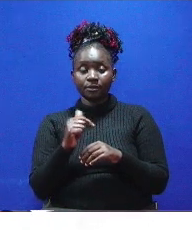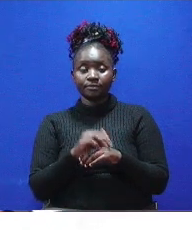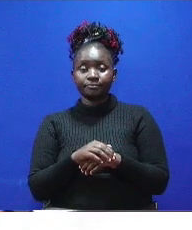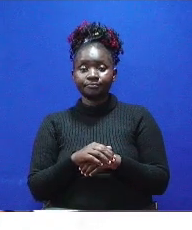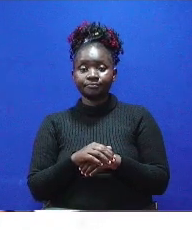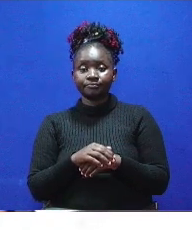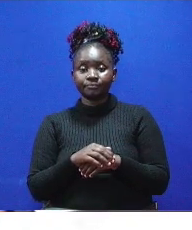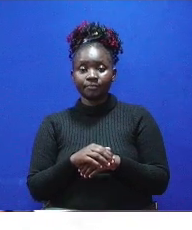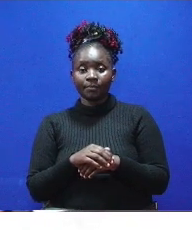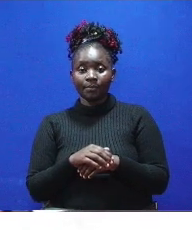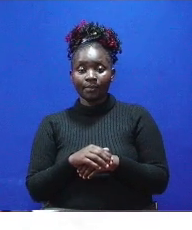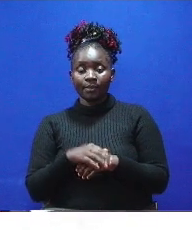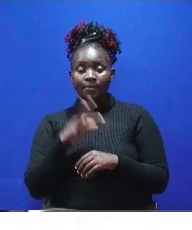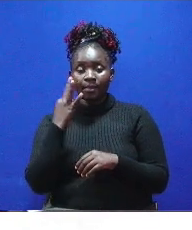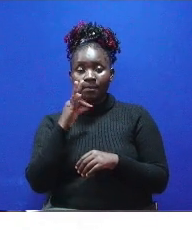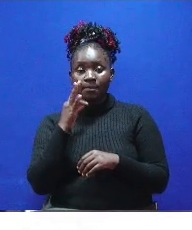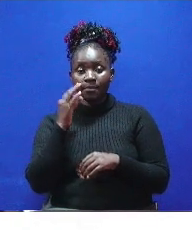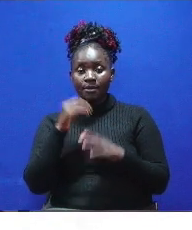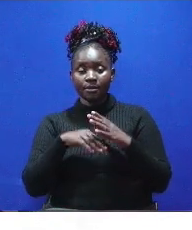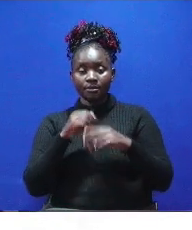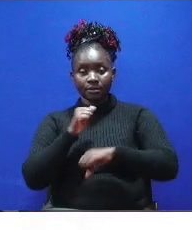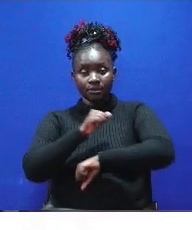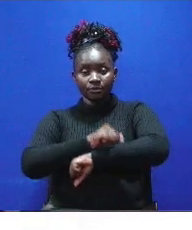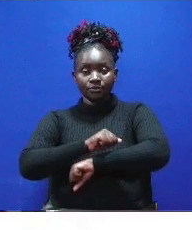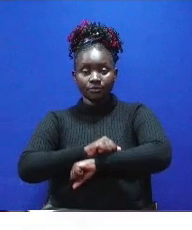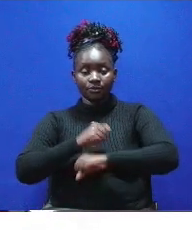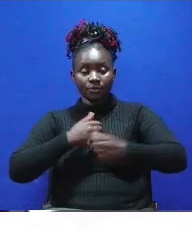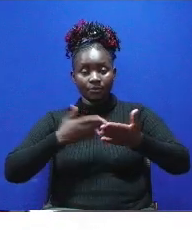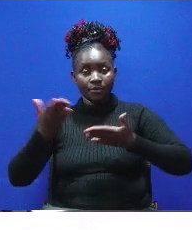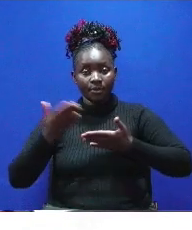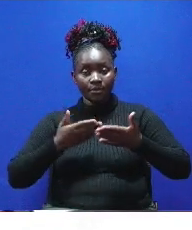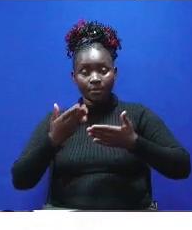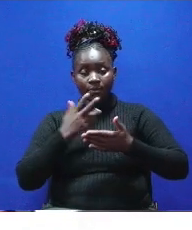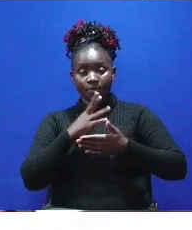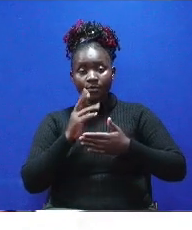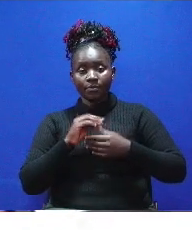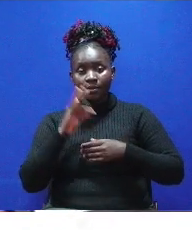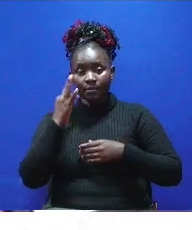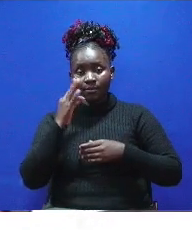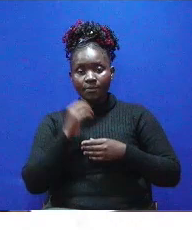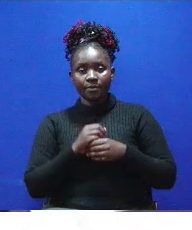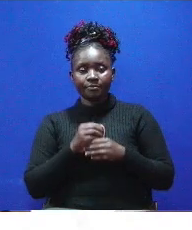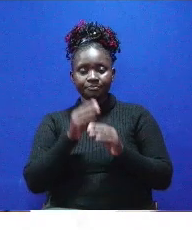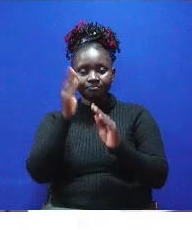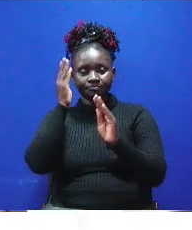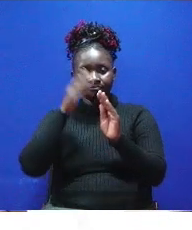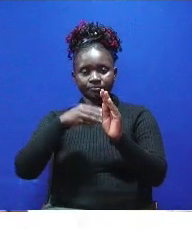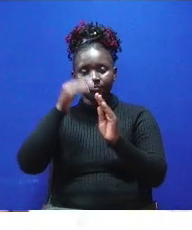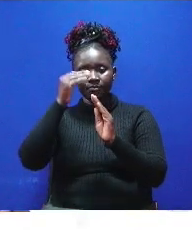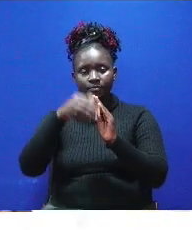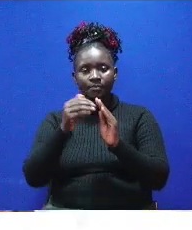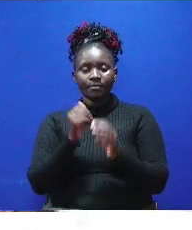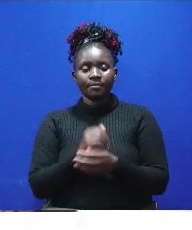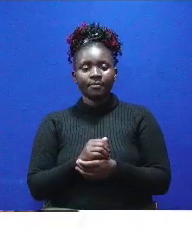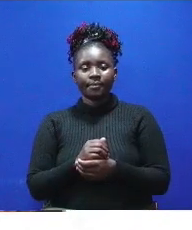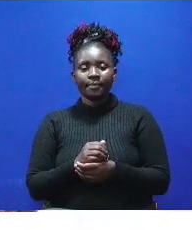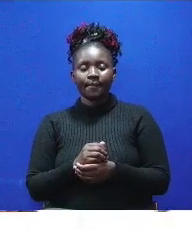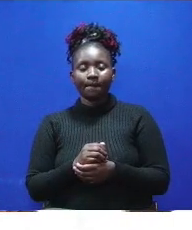Tumepanda miti ya matunda pia kwa mashule ambayo ilikuwa matunda ya avocado. Tumepanda